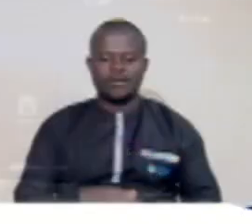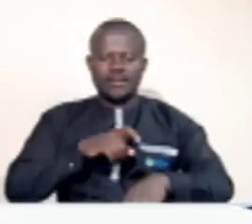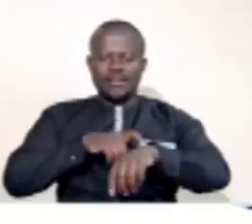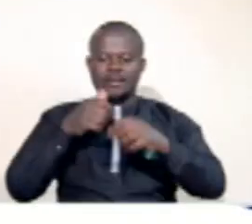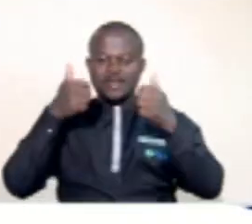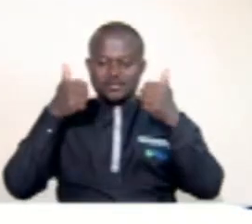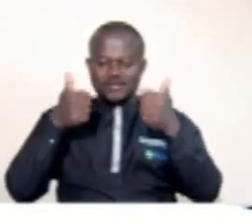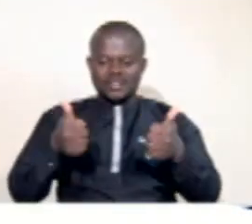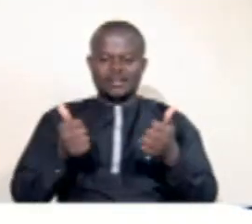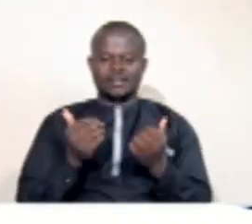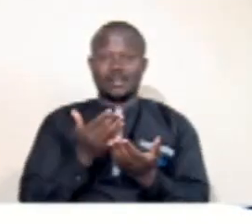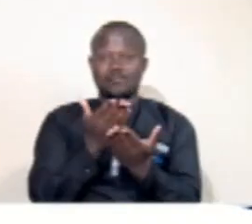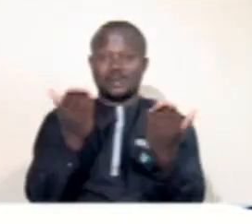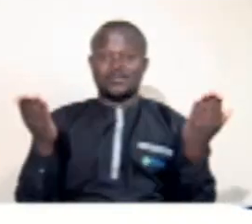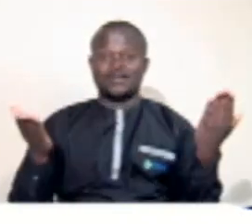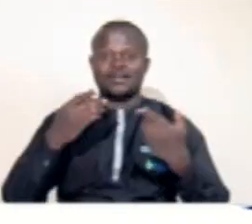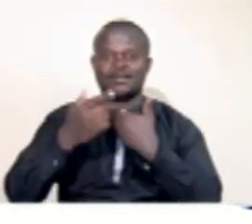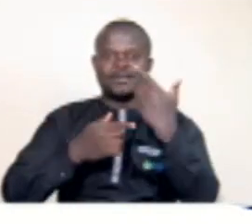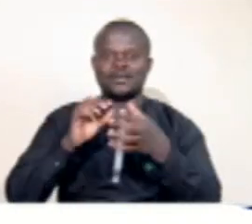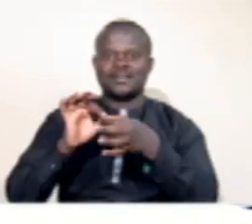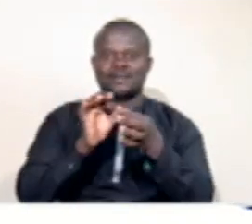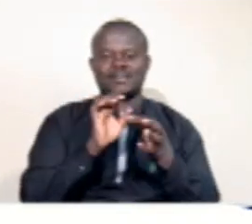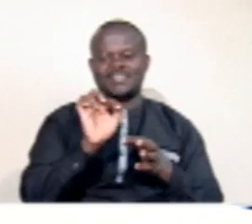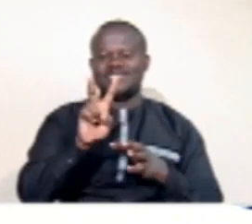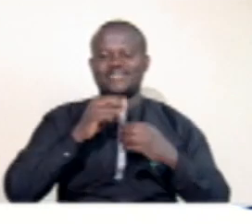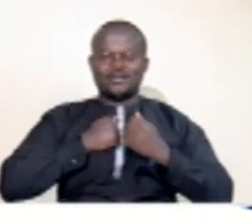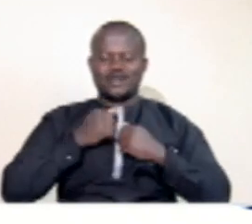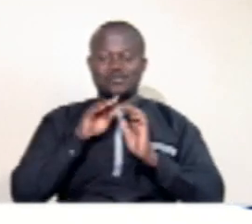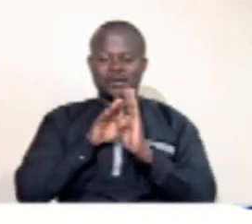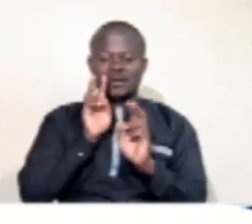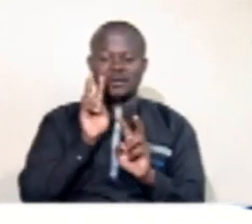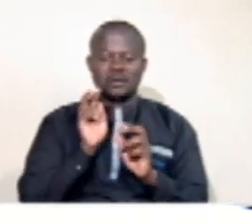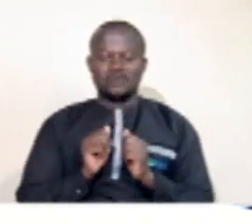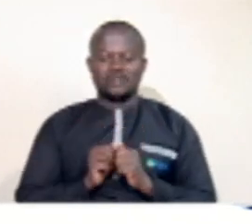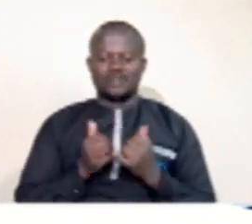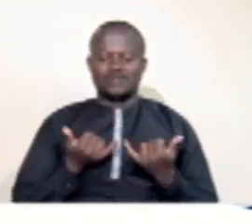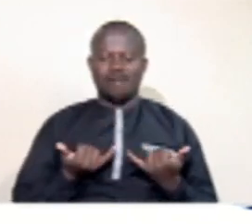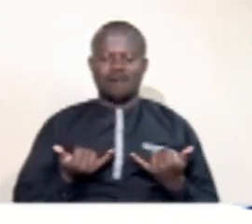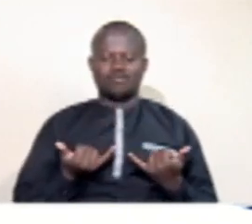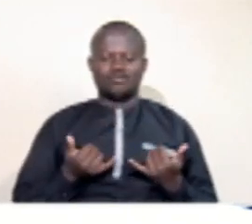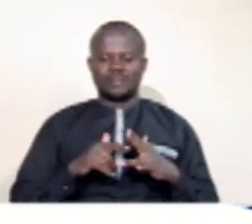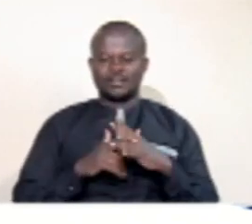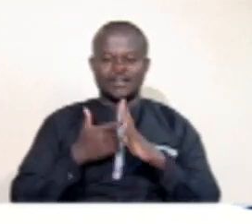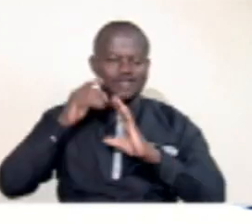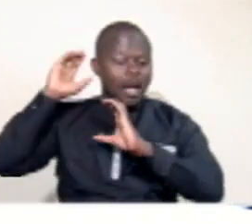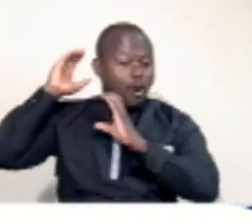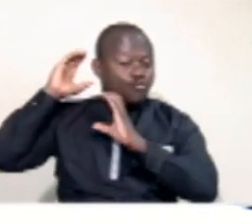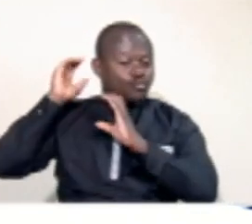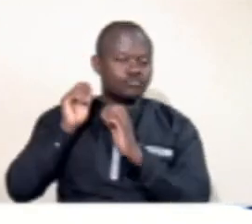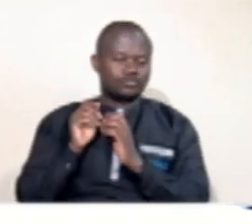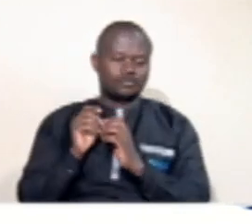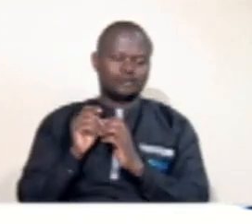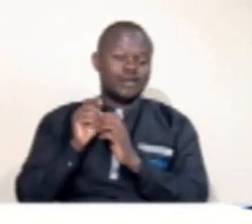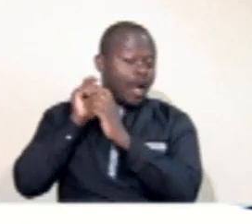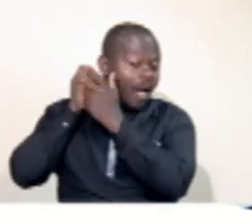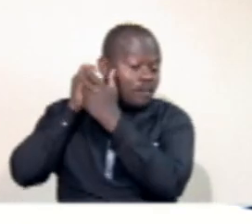Ibe byiza kuri mwese mukomeje kubana na televiziyo Rwanda muri gahunda zitandukanye twahikaze mu yo twinjemo y'amakuru ku buryo burambuye y'amakuru